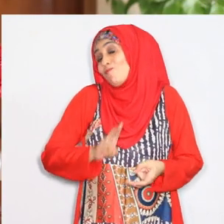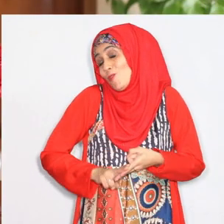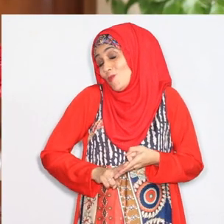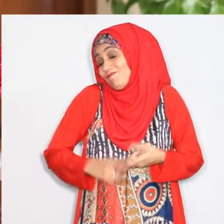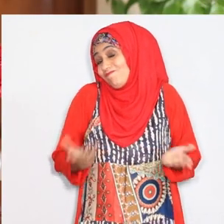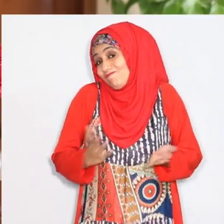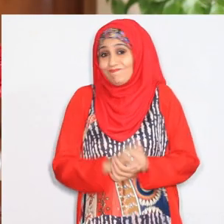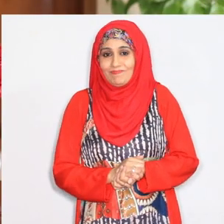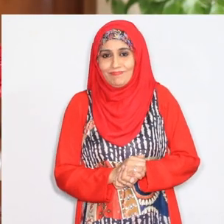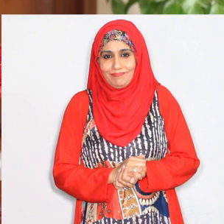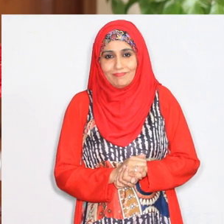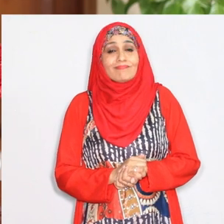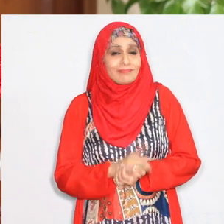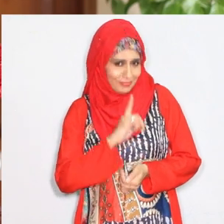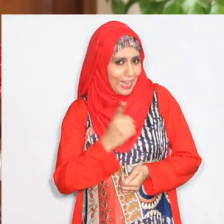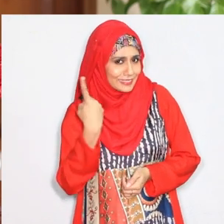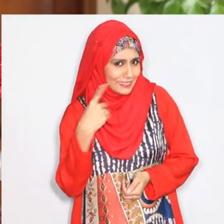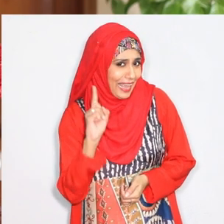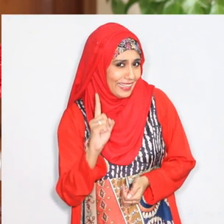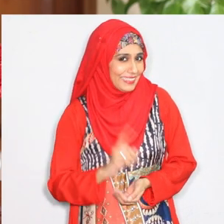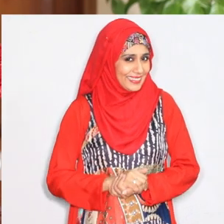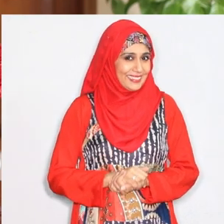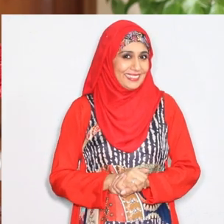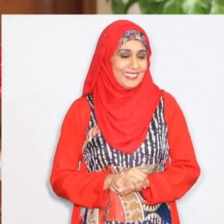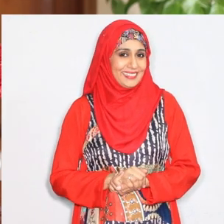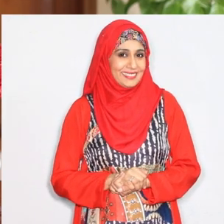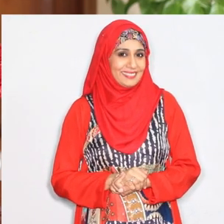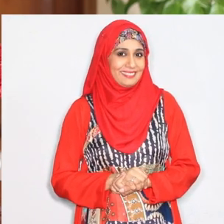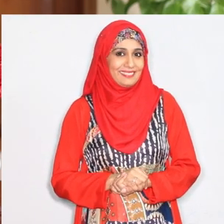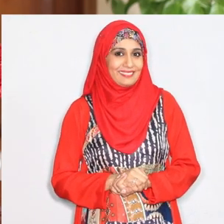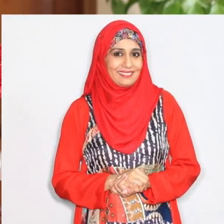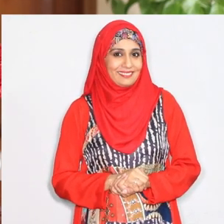दोस्त ही है कि नहीं?